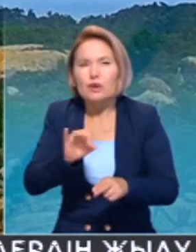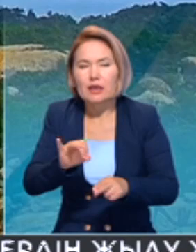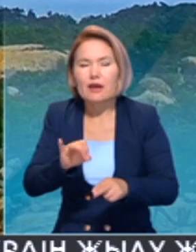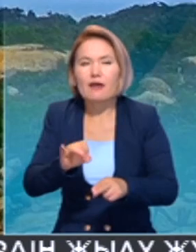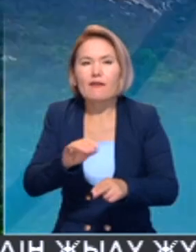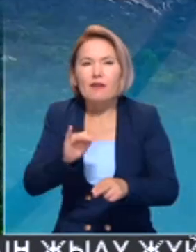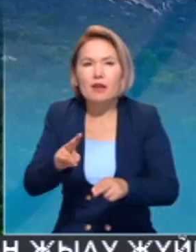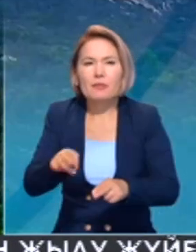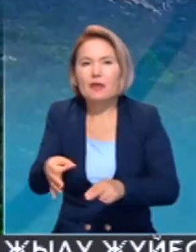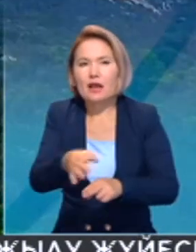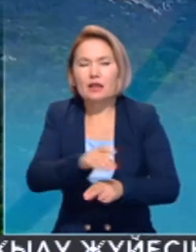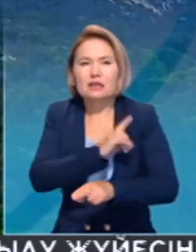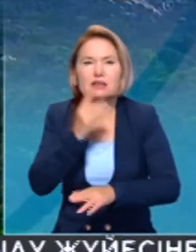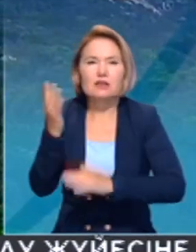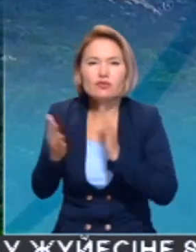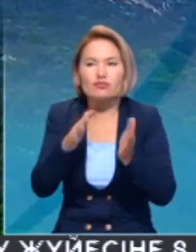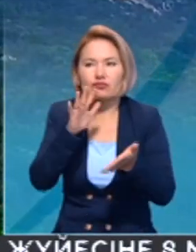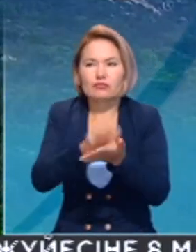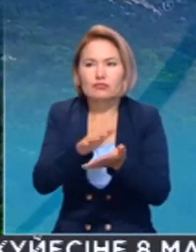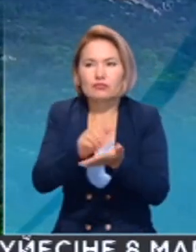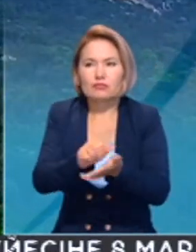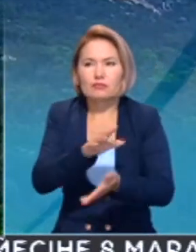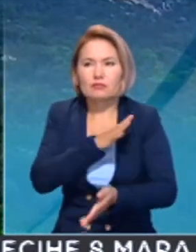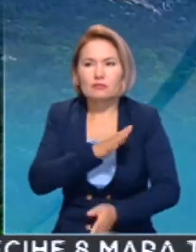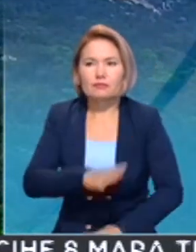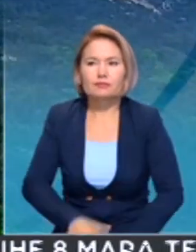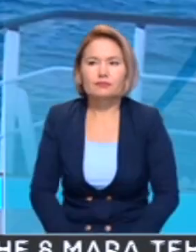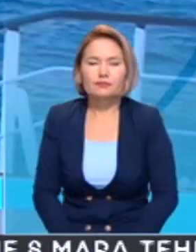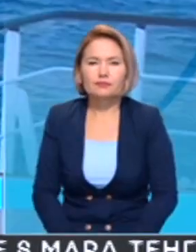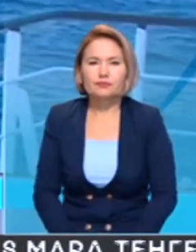аралдарына соққы берген еді.